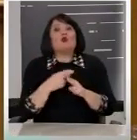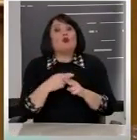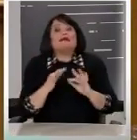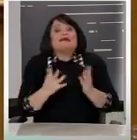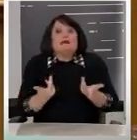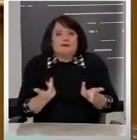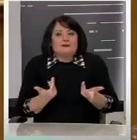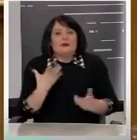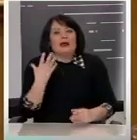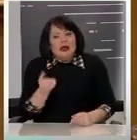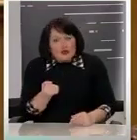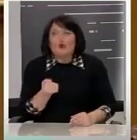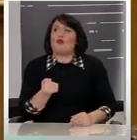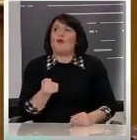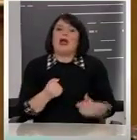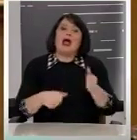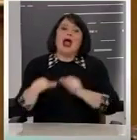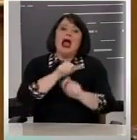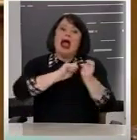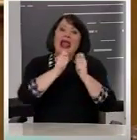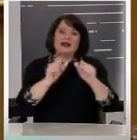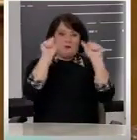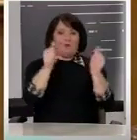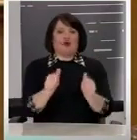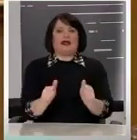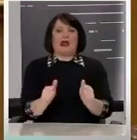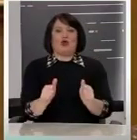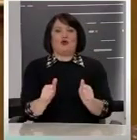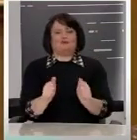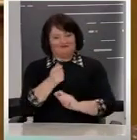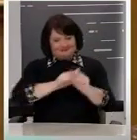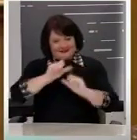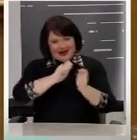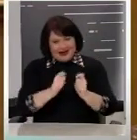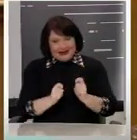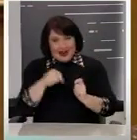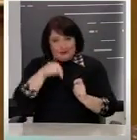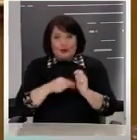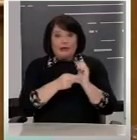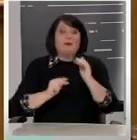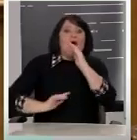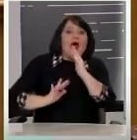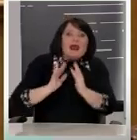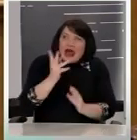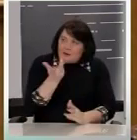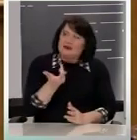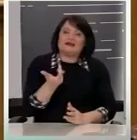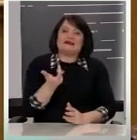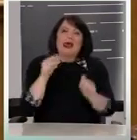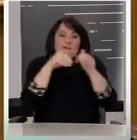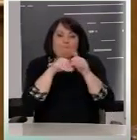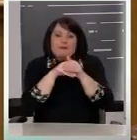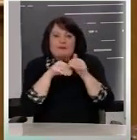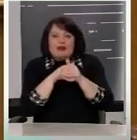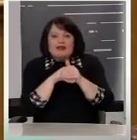είναι ότι έχουμε και μια αλλαγή του μοντέλου. Γιατί αυτή η ανάπτυξη και αυτές οι